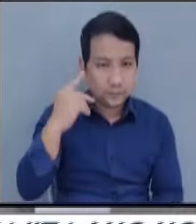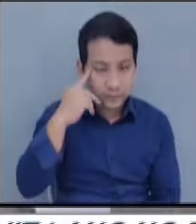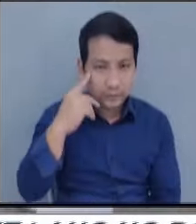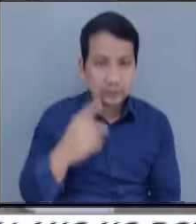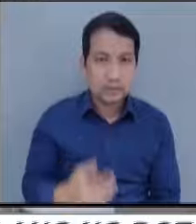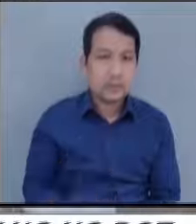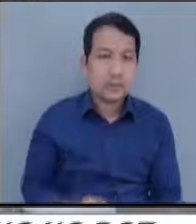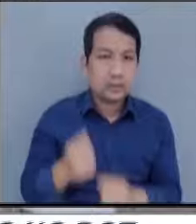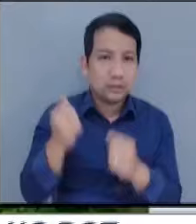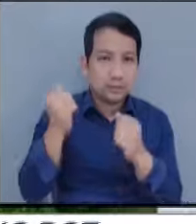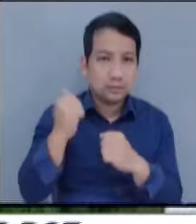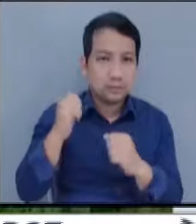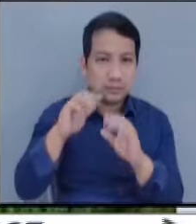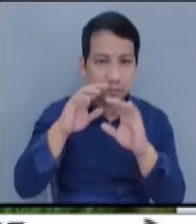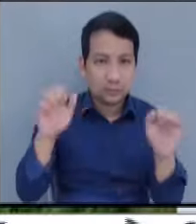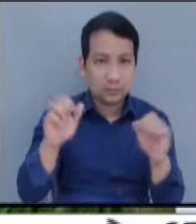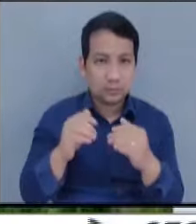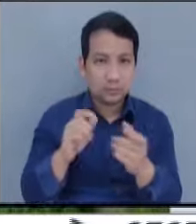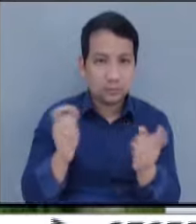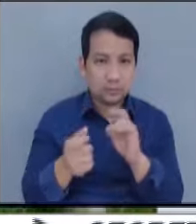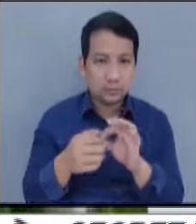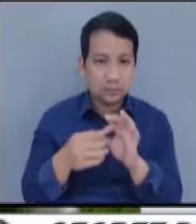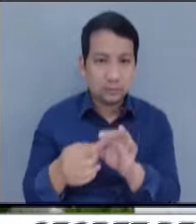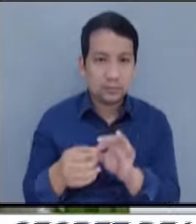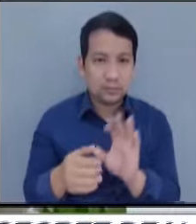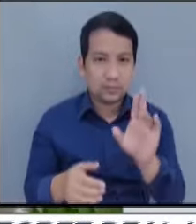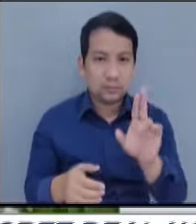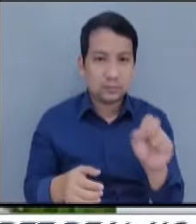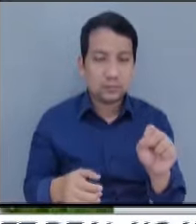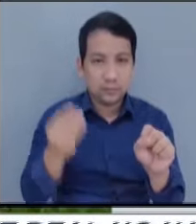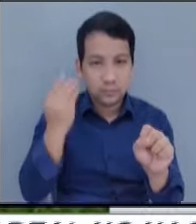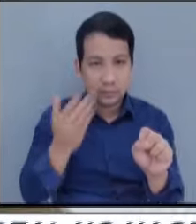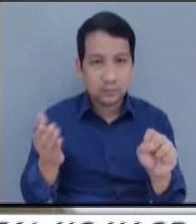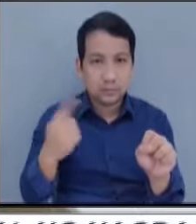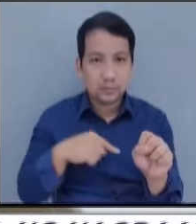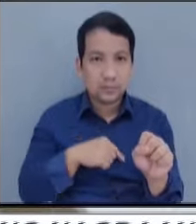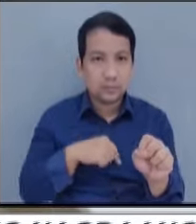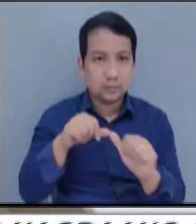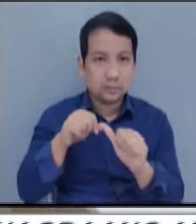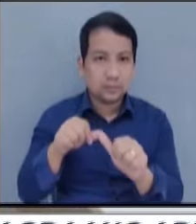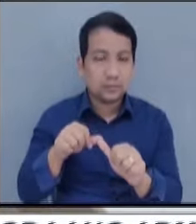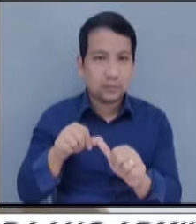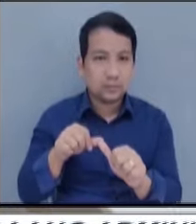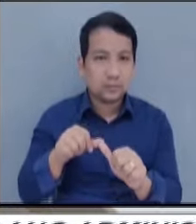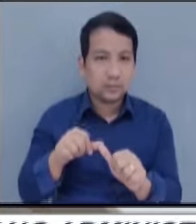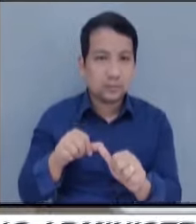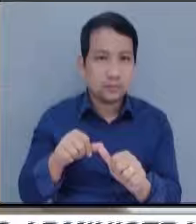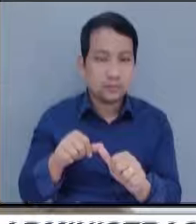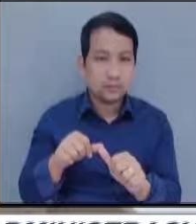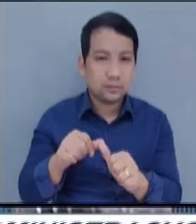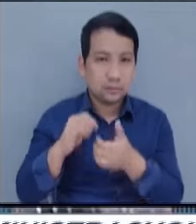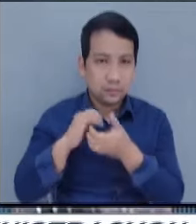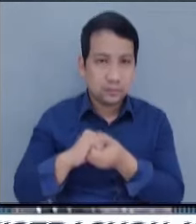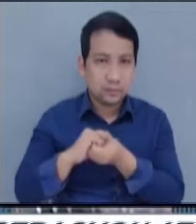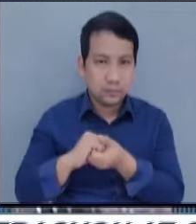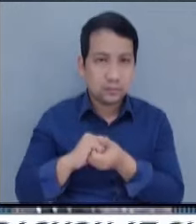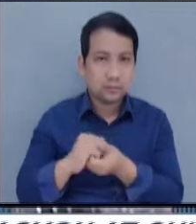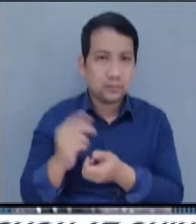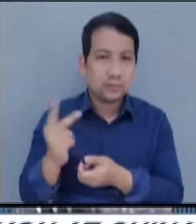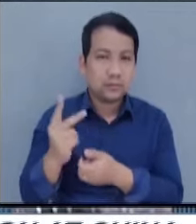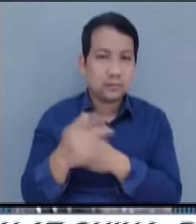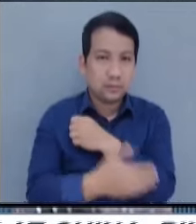Ang pangulo na magpalit man ng administrasyon ng US ay magpapatuloy pa rin ang iron Cloud commitment sa pagitan ng dalawang bansa